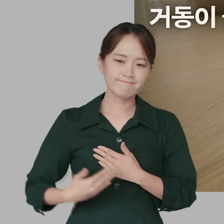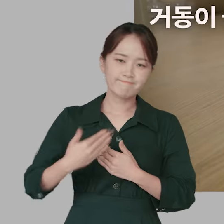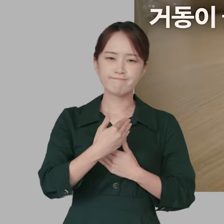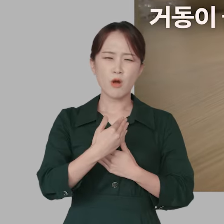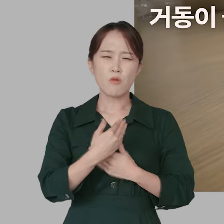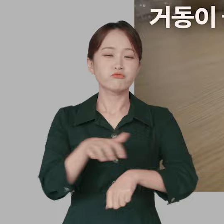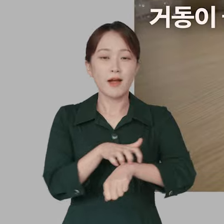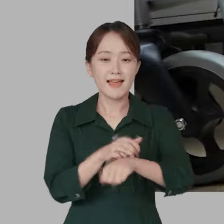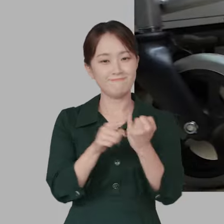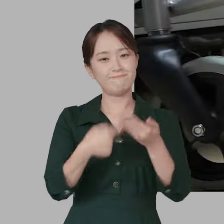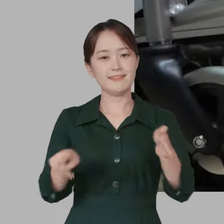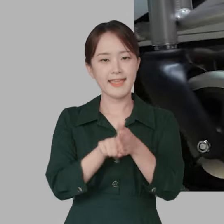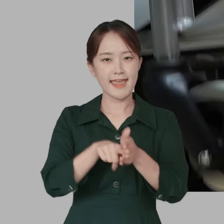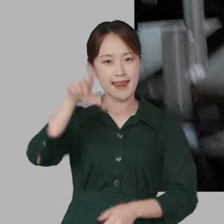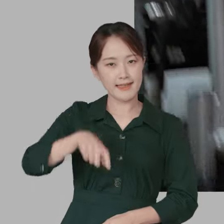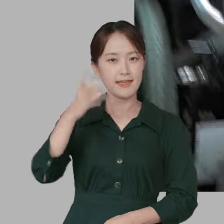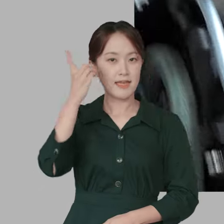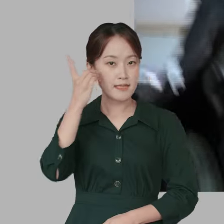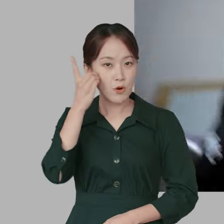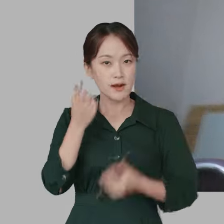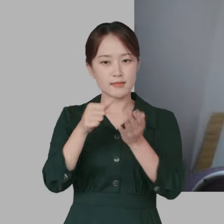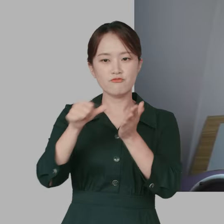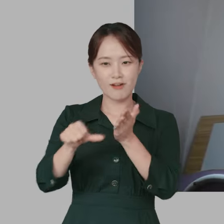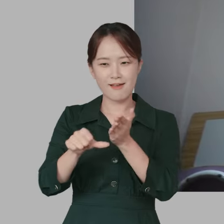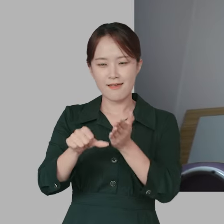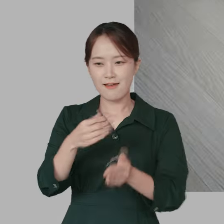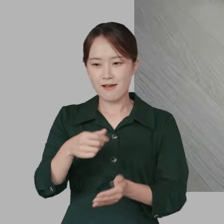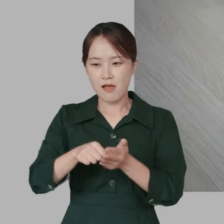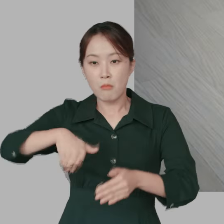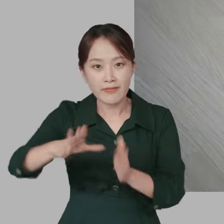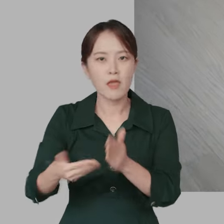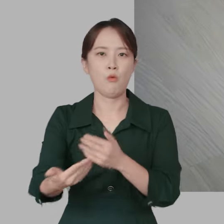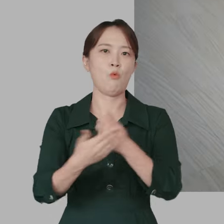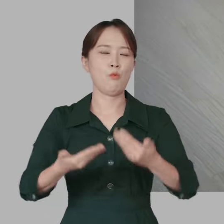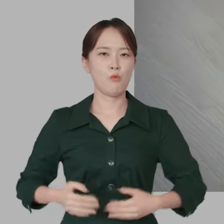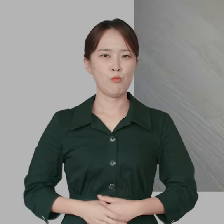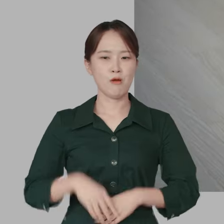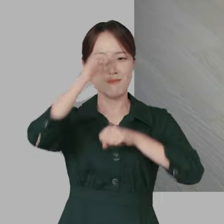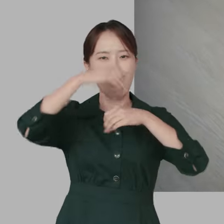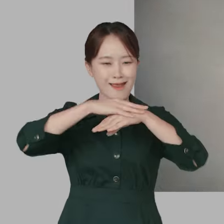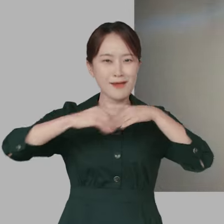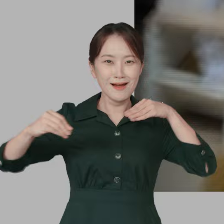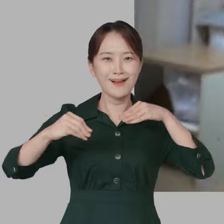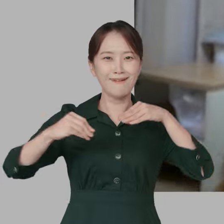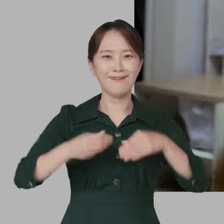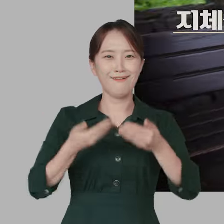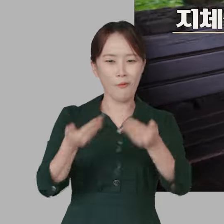은솔 씨를 위해 카드나 휴대폰 같은 물건들을 주워준다 양말도 벗겨주는 앤디